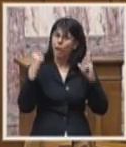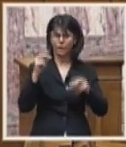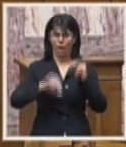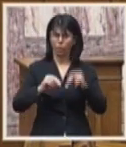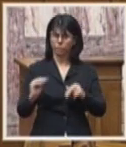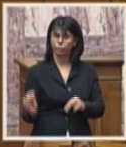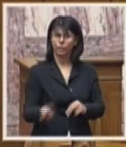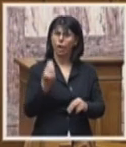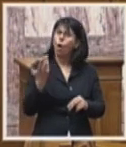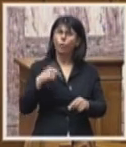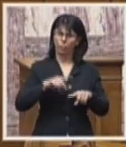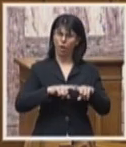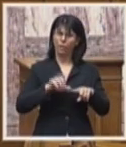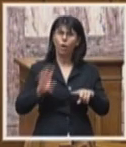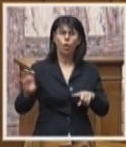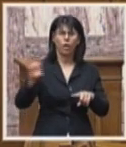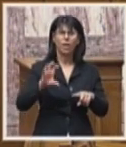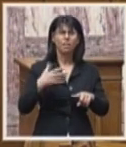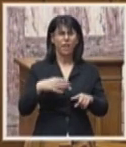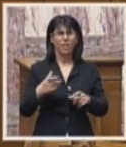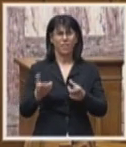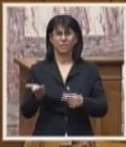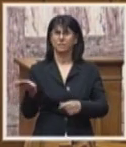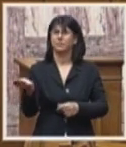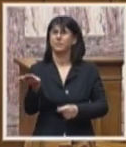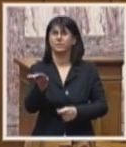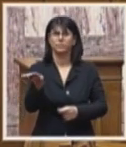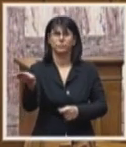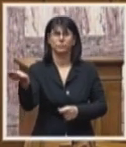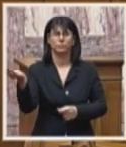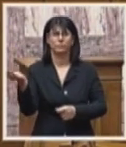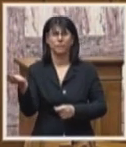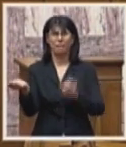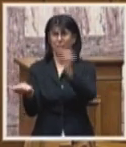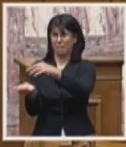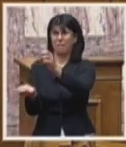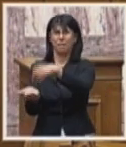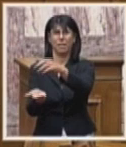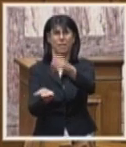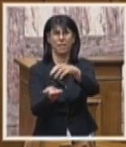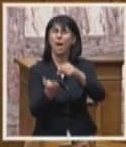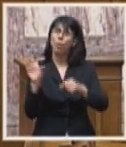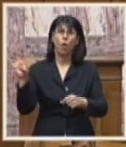χώρας θα ήθελε να βγαίνει με το δίσκο για να μαζεύει λεφτά από άλλες χώρες.